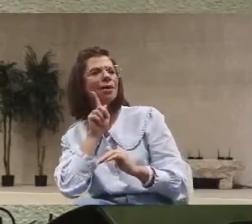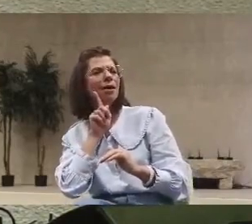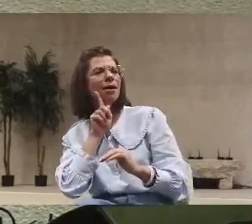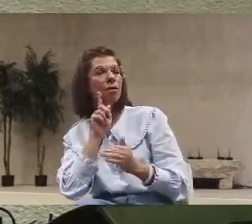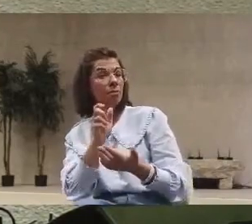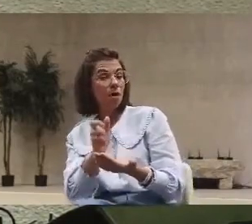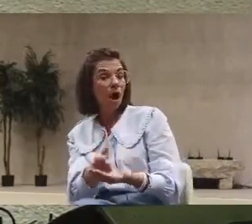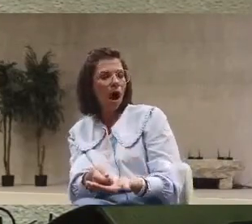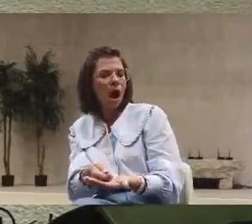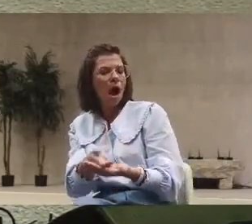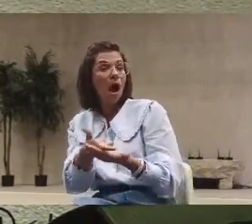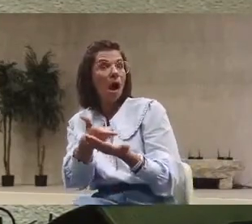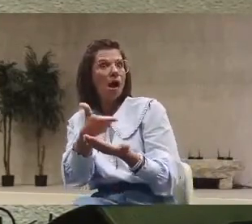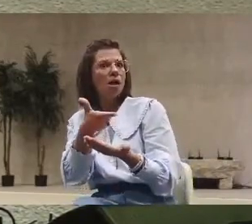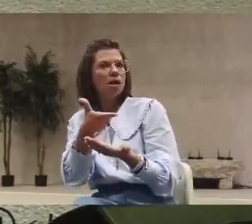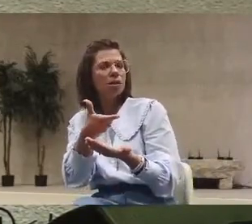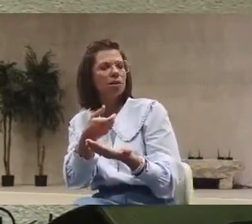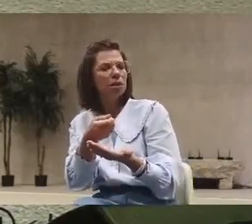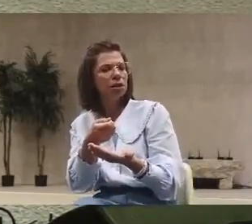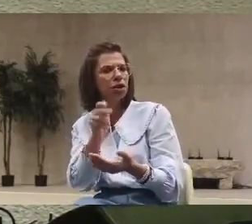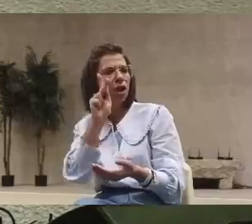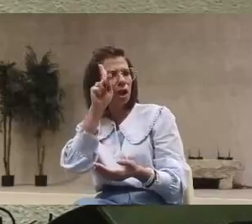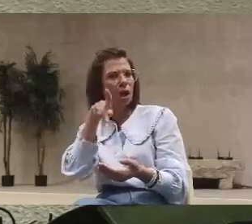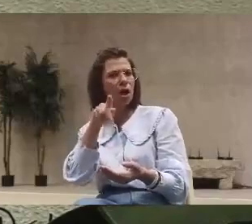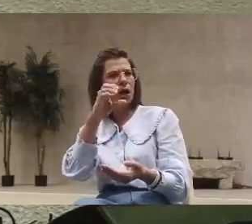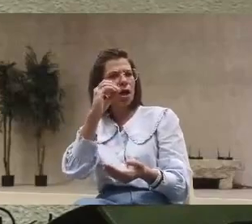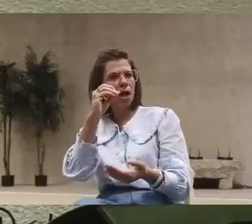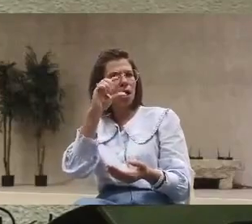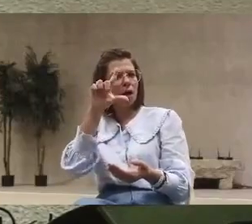arrêtée passée à l'interrogatoire et puis